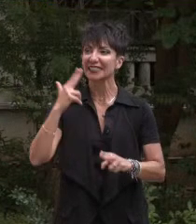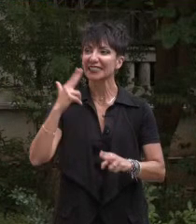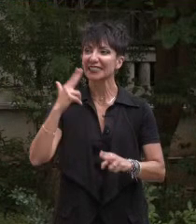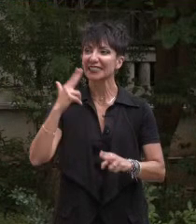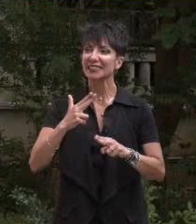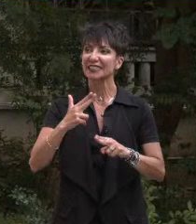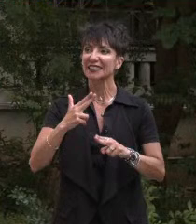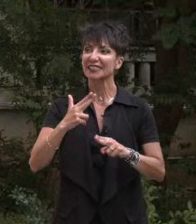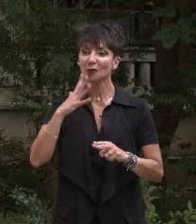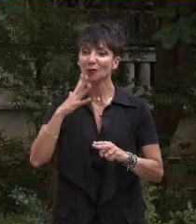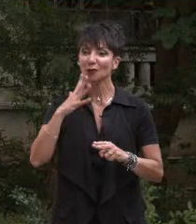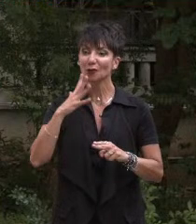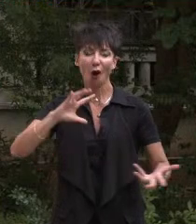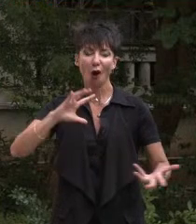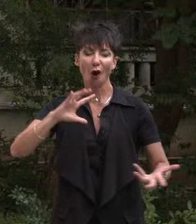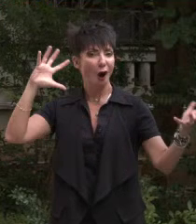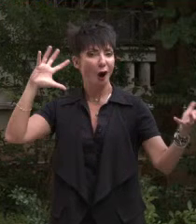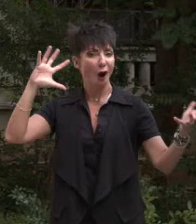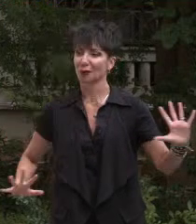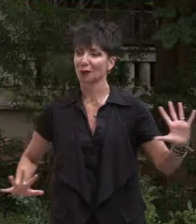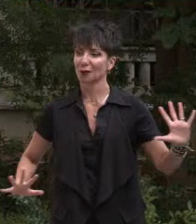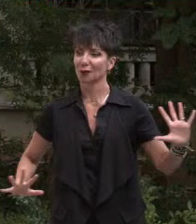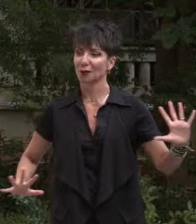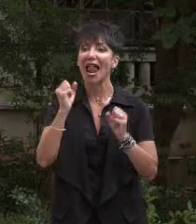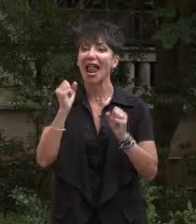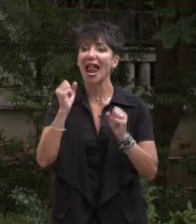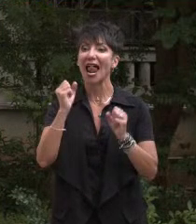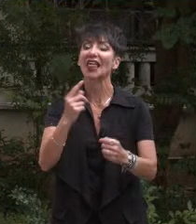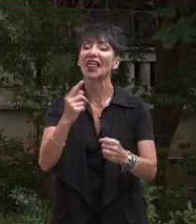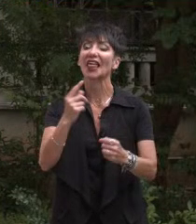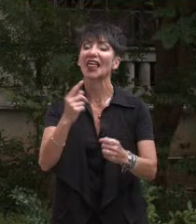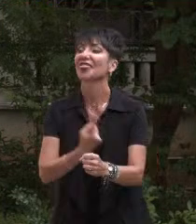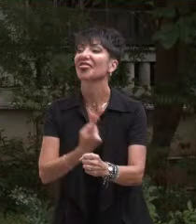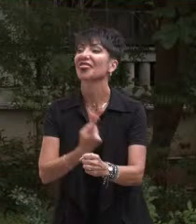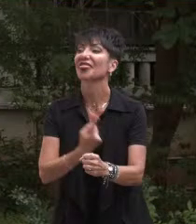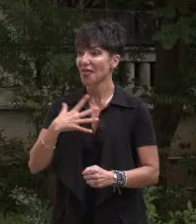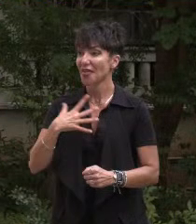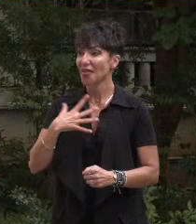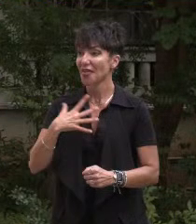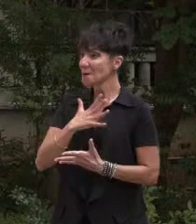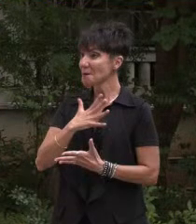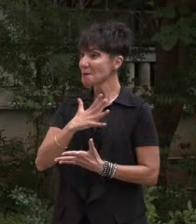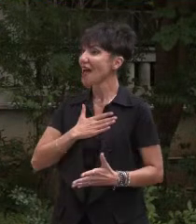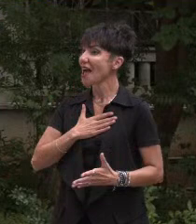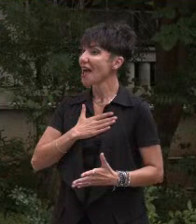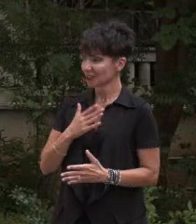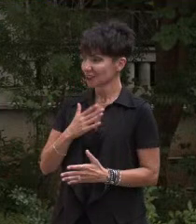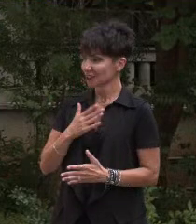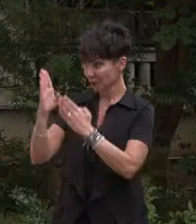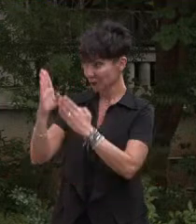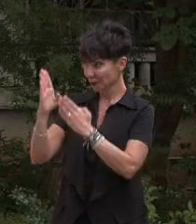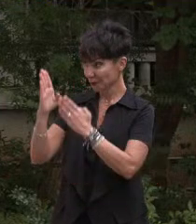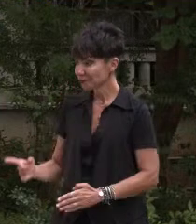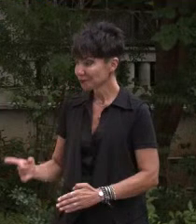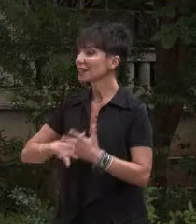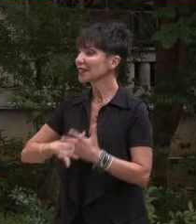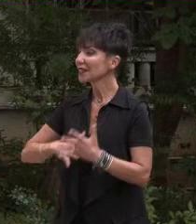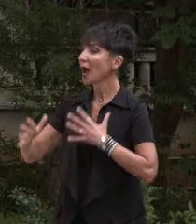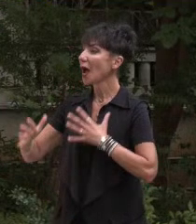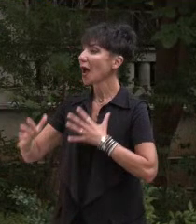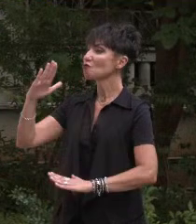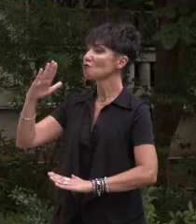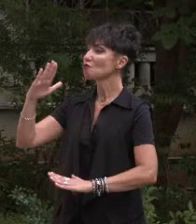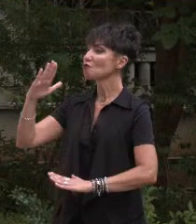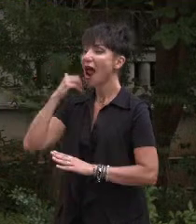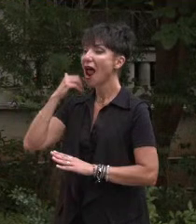νομίζετε για να κάνετε τον κόσμο μας καλύτερο. Να είστε όλοι καλά, καλή δύναμη και θέλω να πω ένα μεγάλο ευχαριστώ στον αγαπητό πρόεδρο του